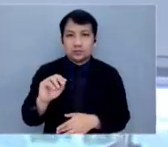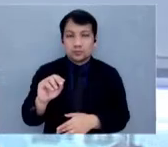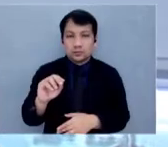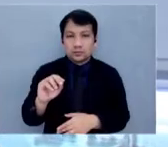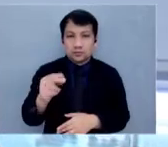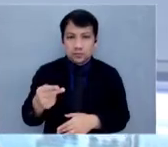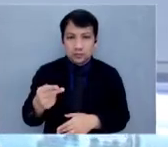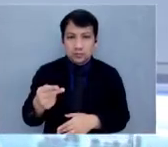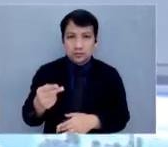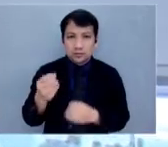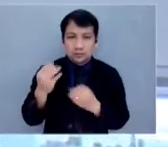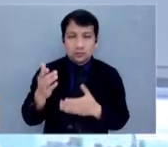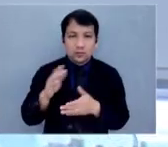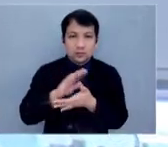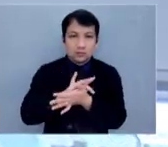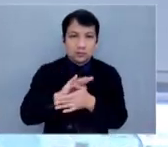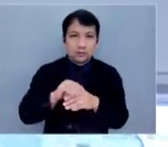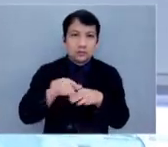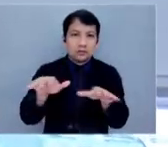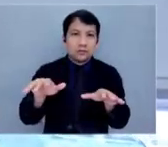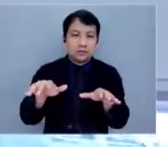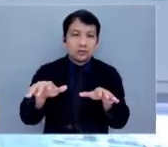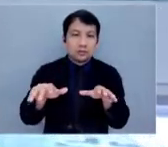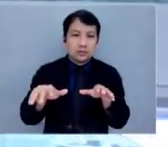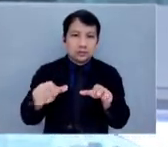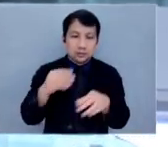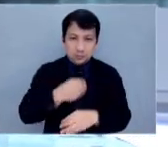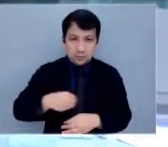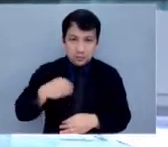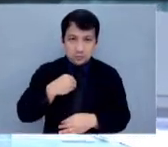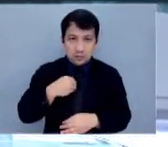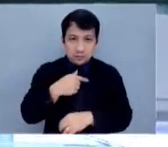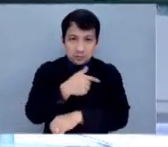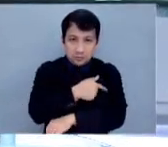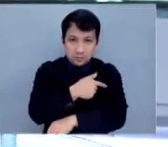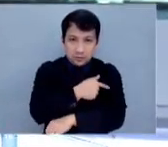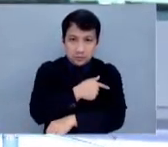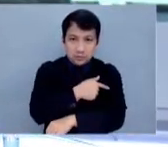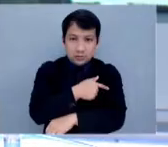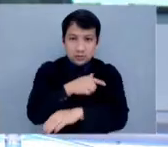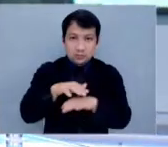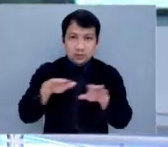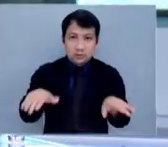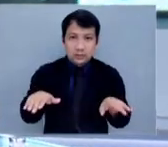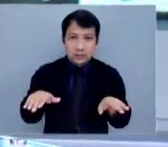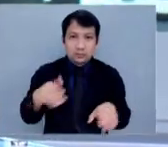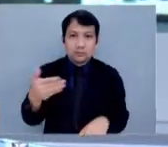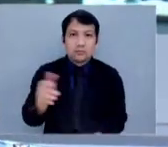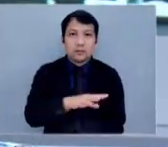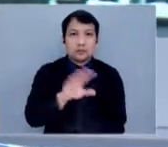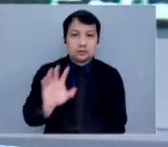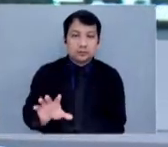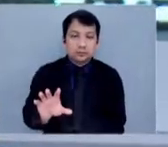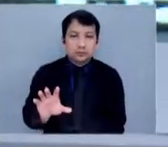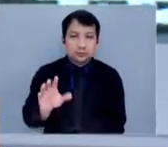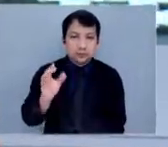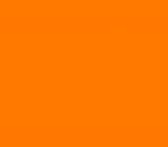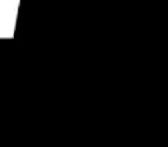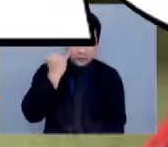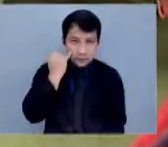ang pandemya sa routine immunization o pagbabakuna sa mga bata. Sa frontline ng balitang yan, si JC